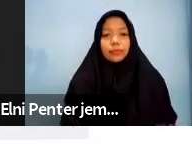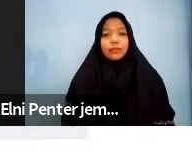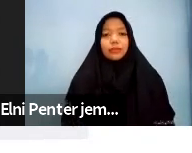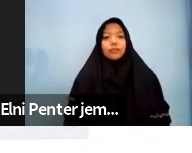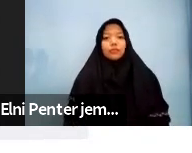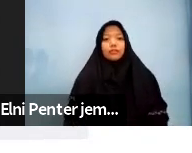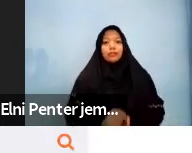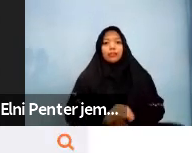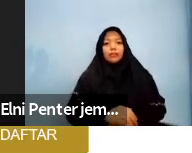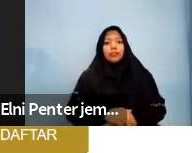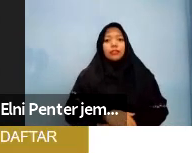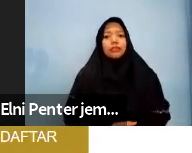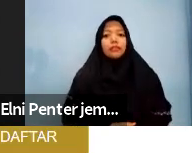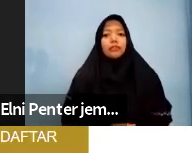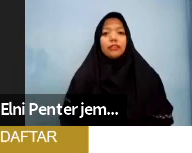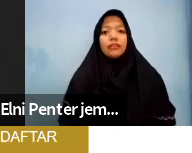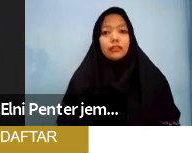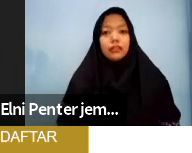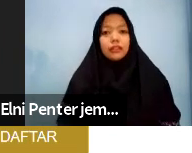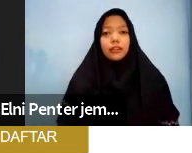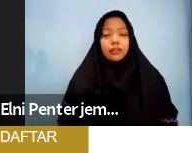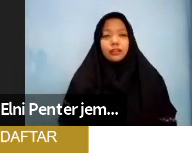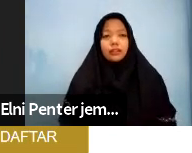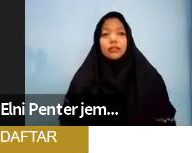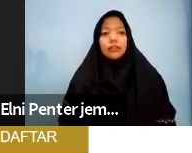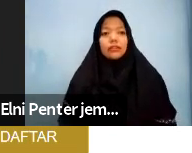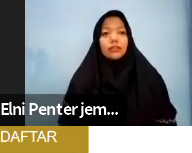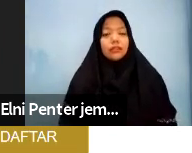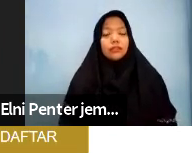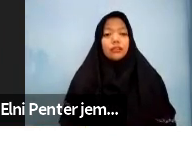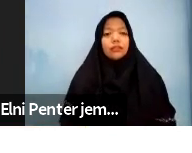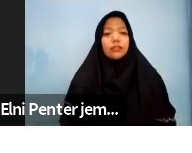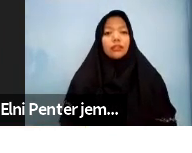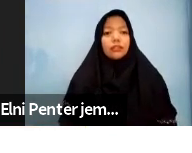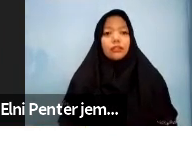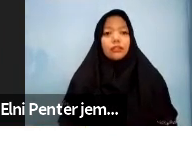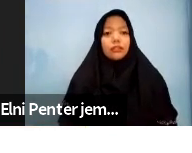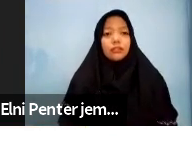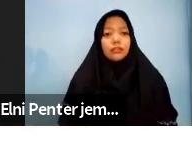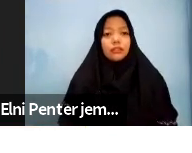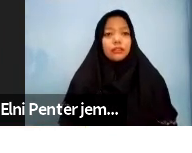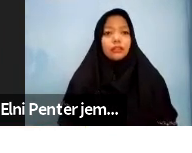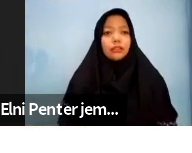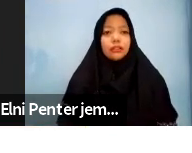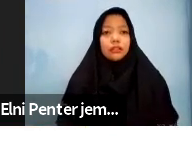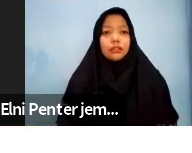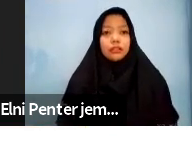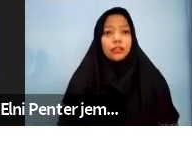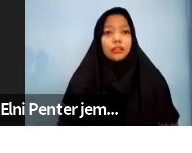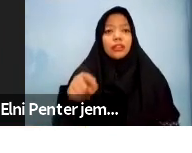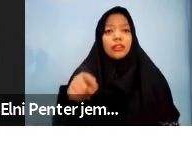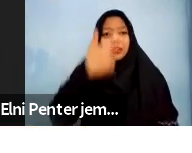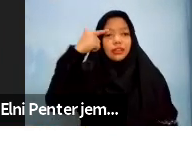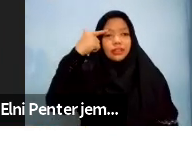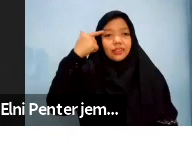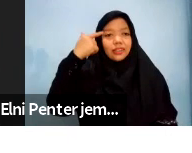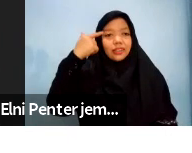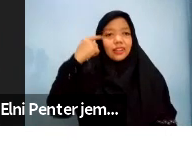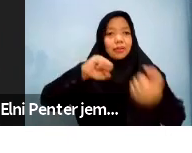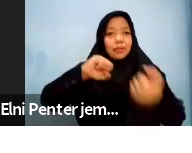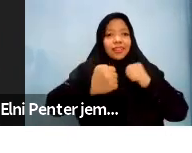Hai gentar lirik dicoba Sayang ini ini karena masalah ini aja kekuatan